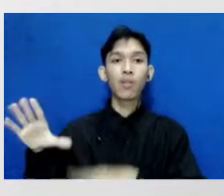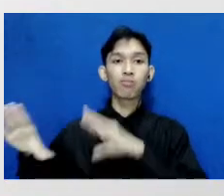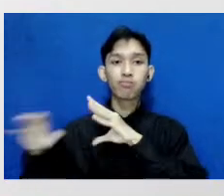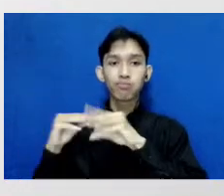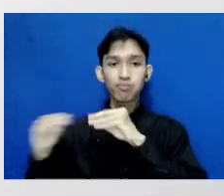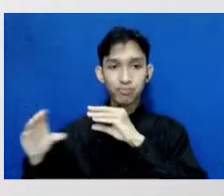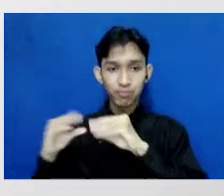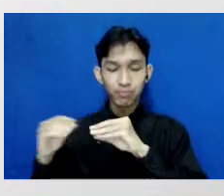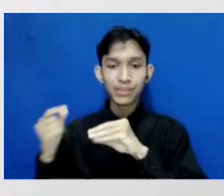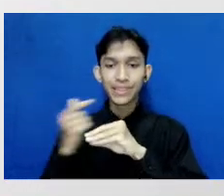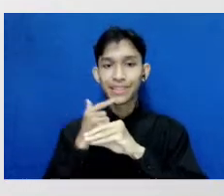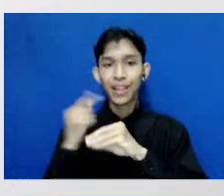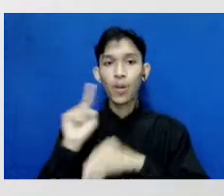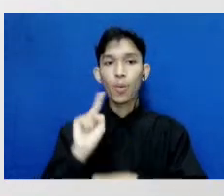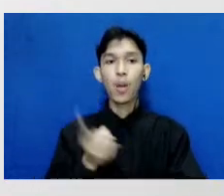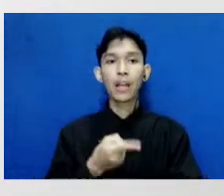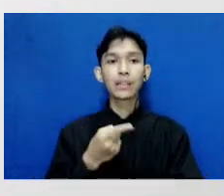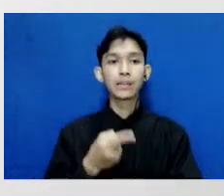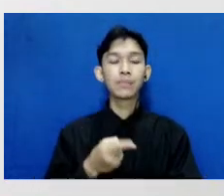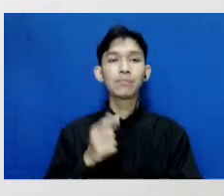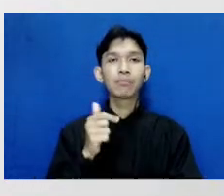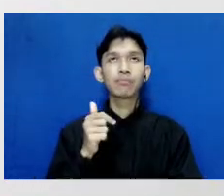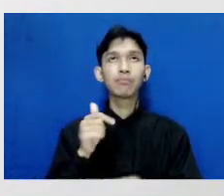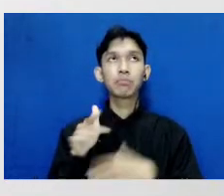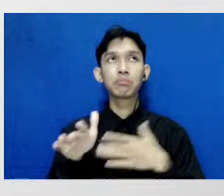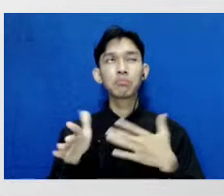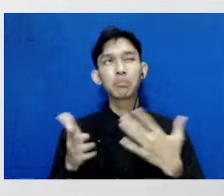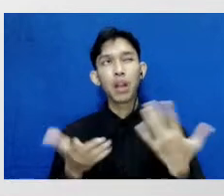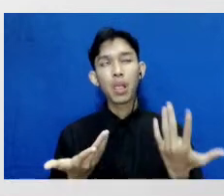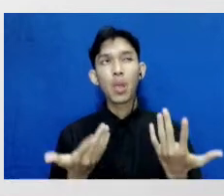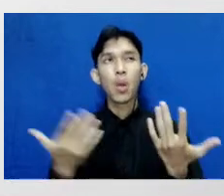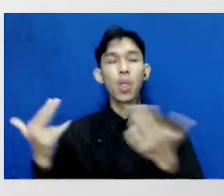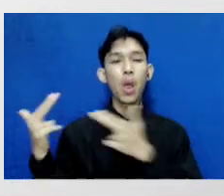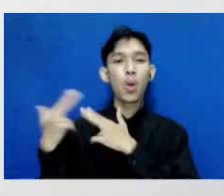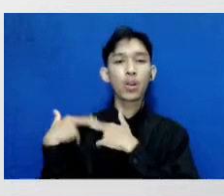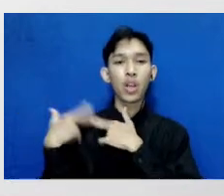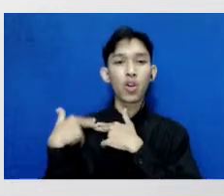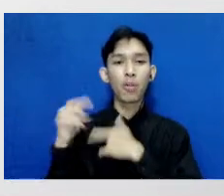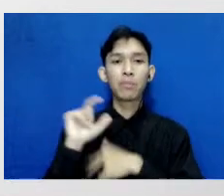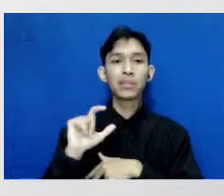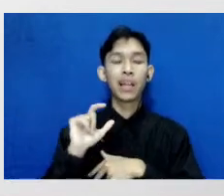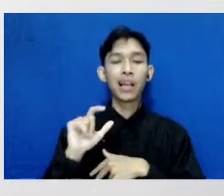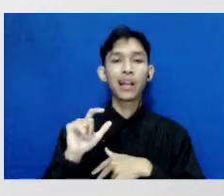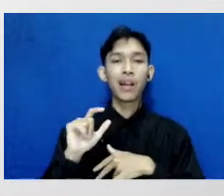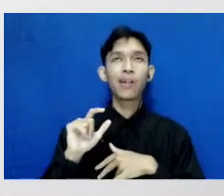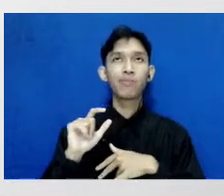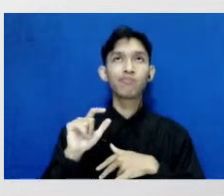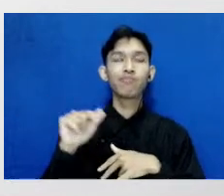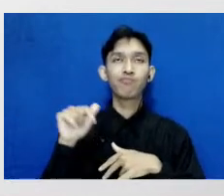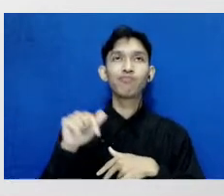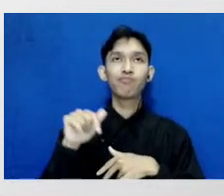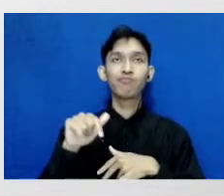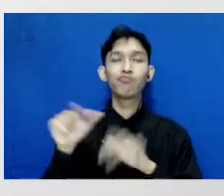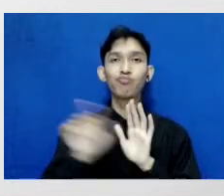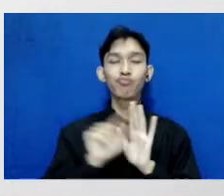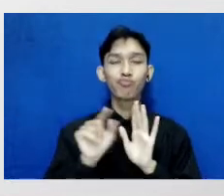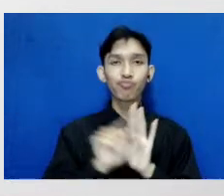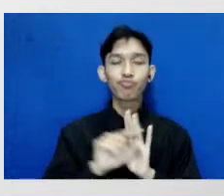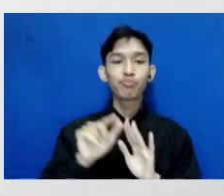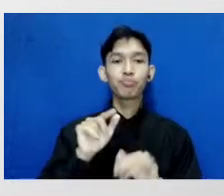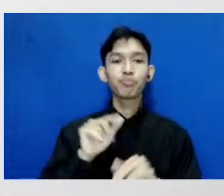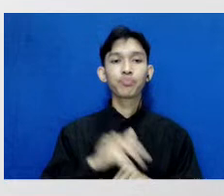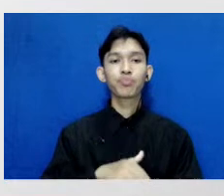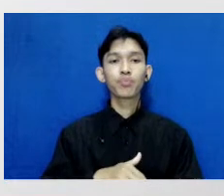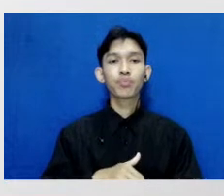mengenai kewajiban, boleh dibilang begitu, atau tanggung jawab secara konstitusi dari pemerintah atas perlindungan